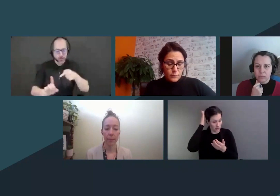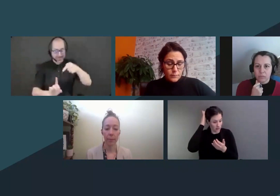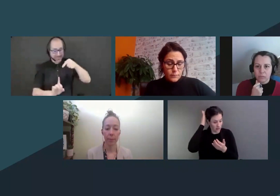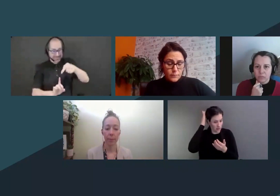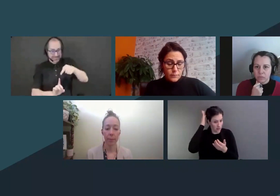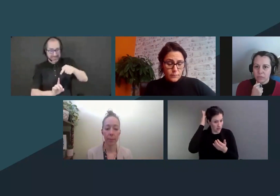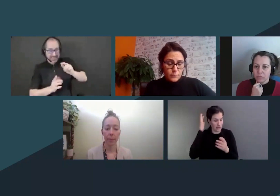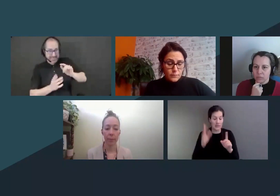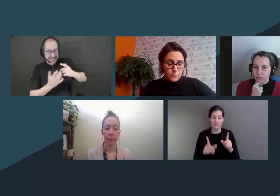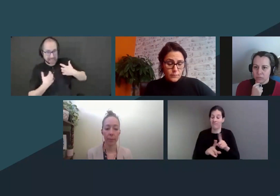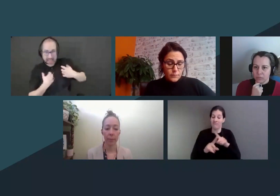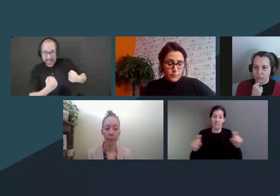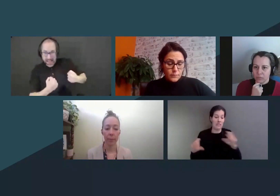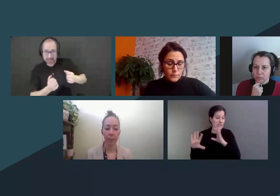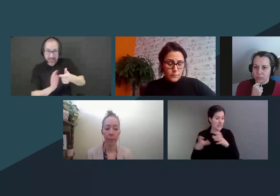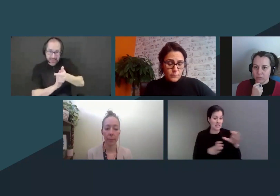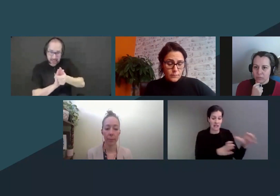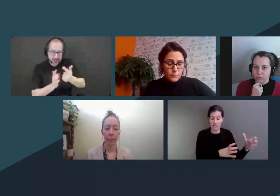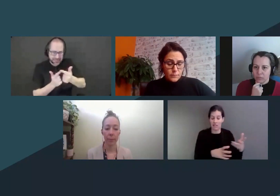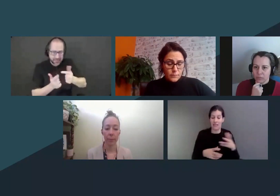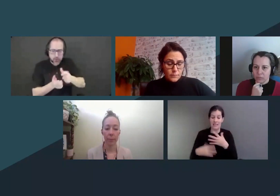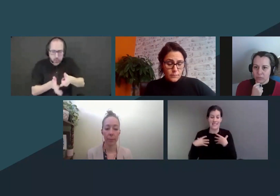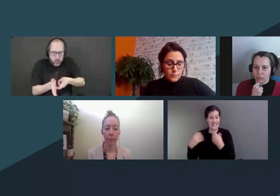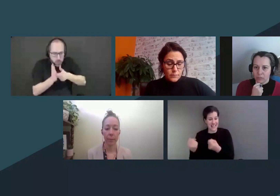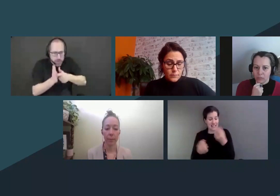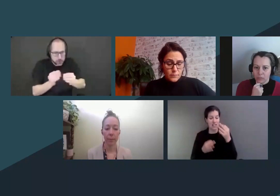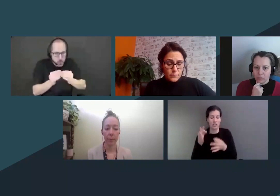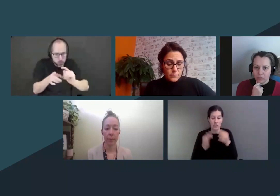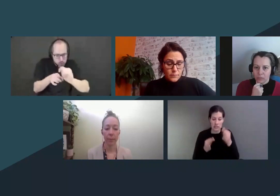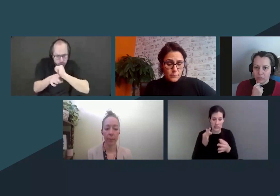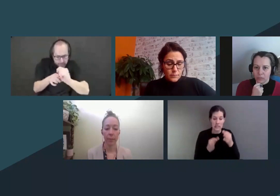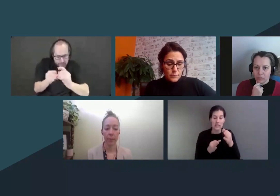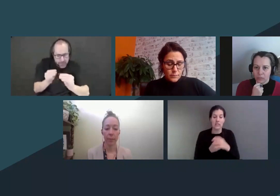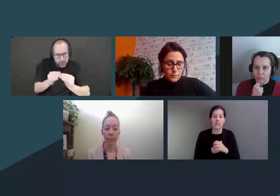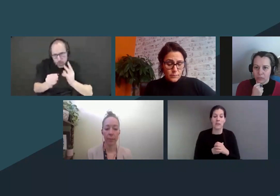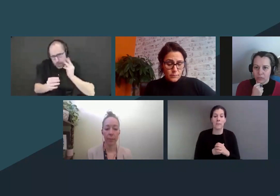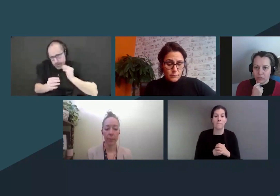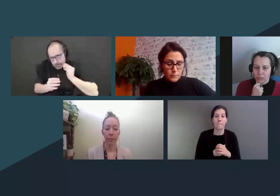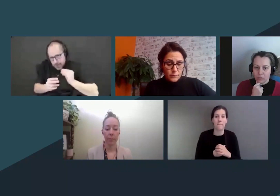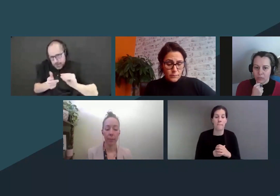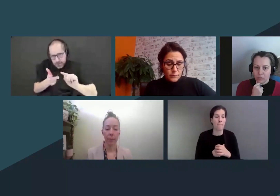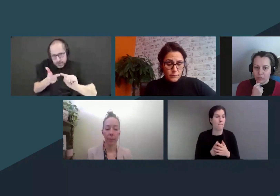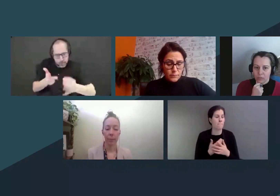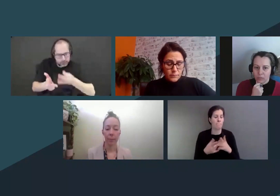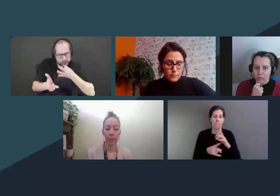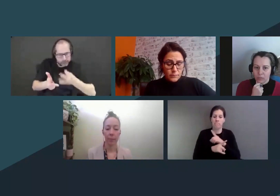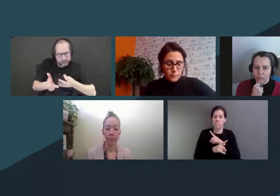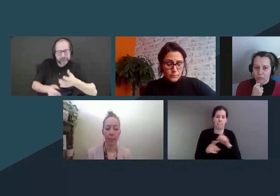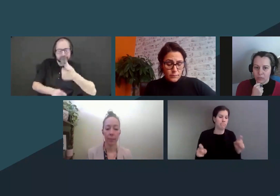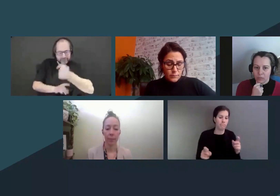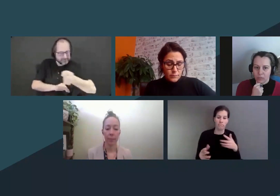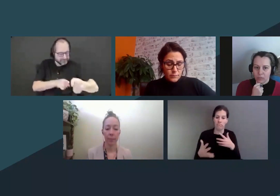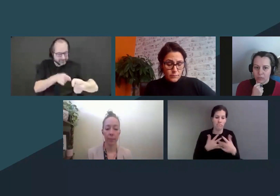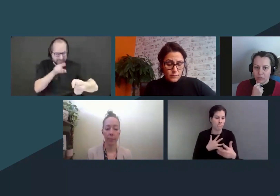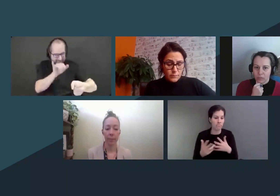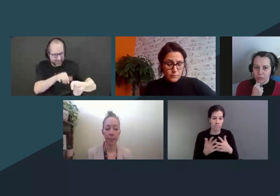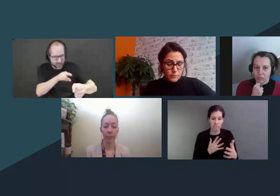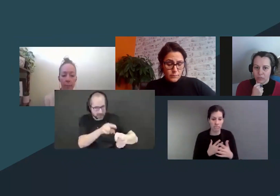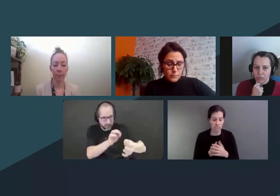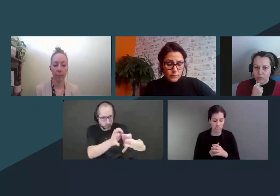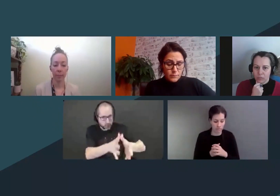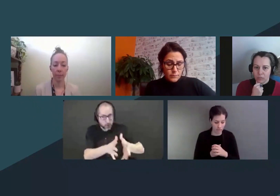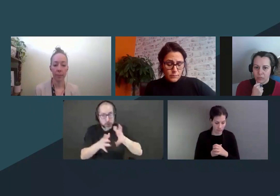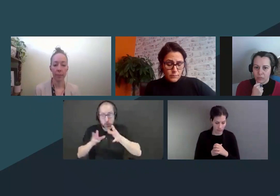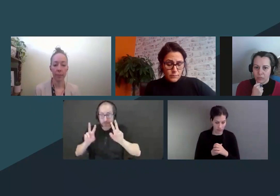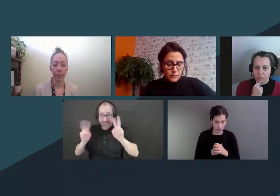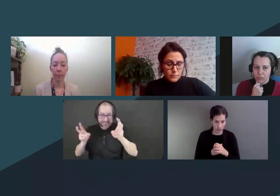davantage d'expérience. Et parfois, les interprètes communautaires avec un niveau de formation de base ou